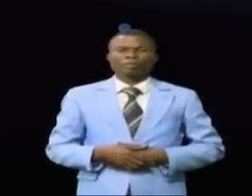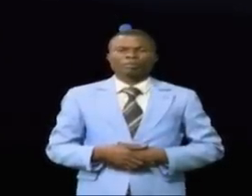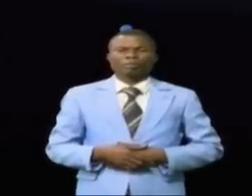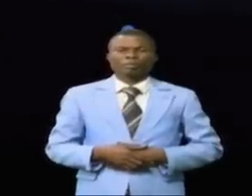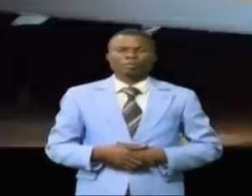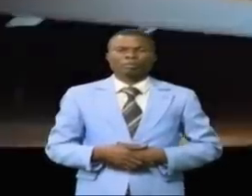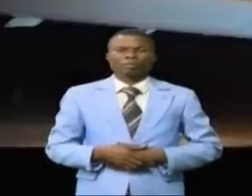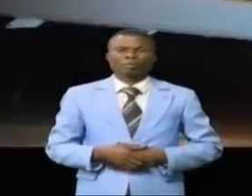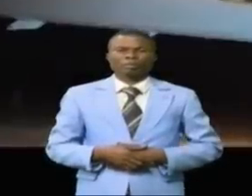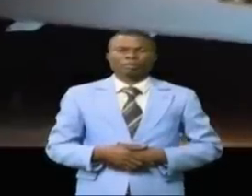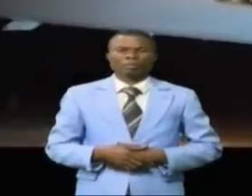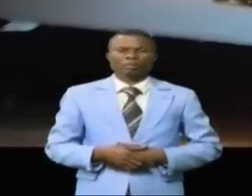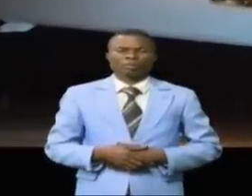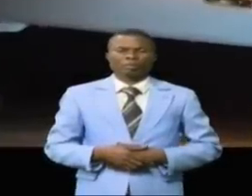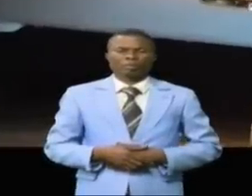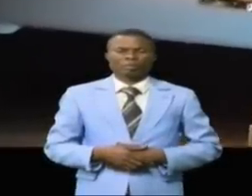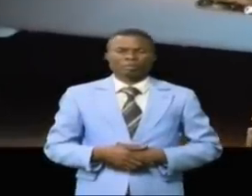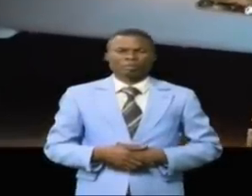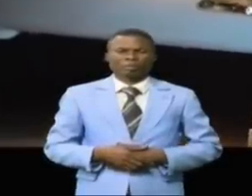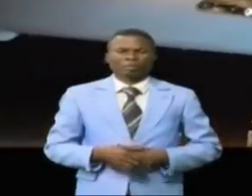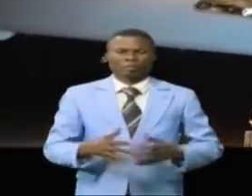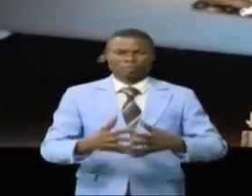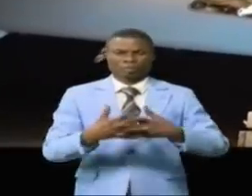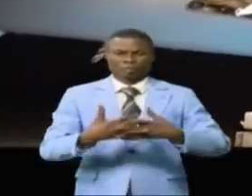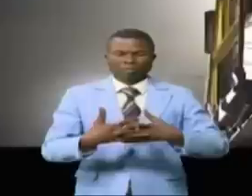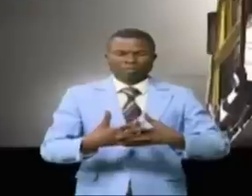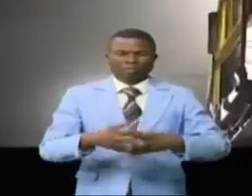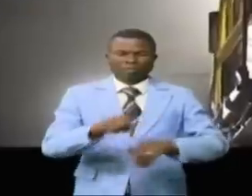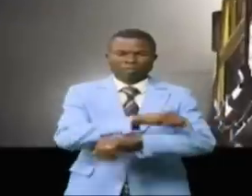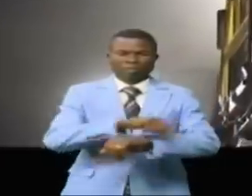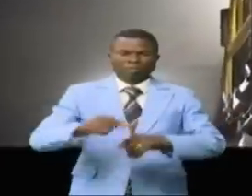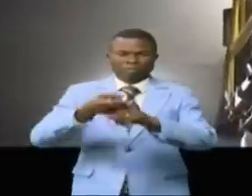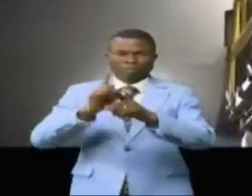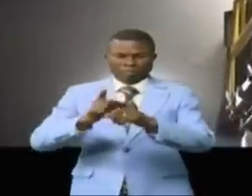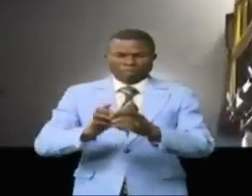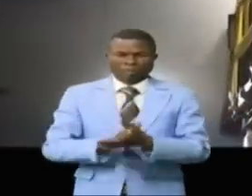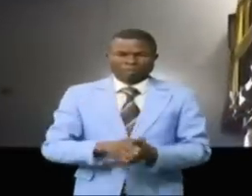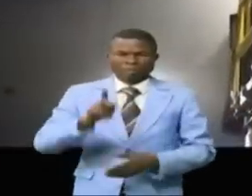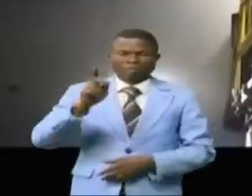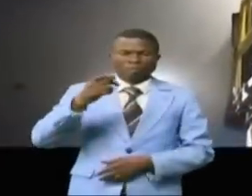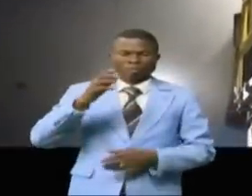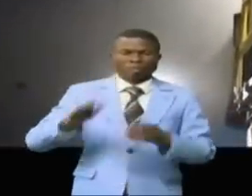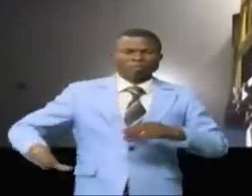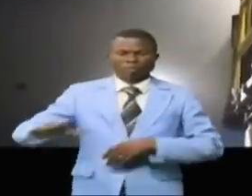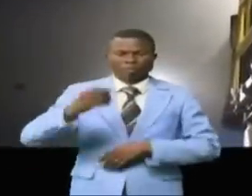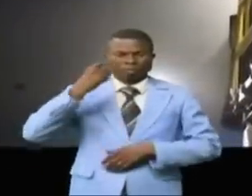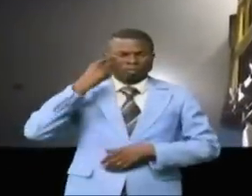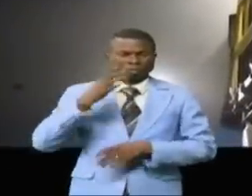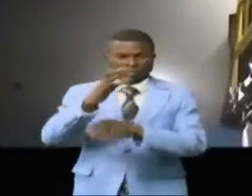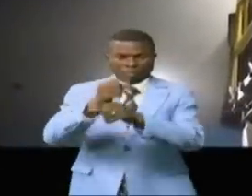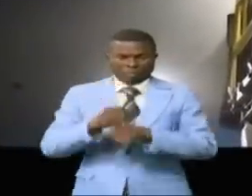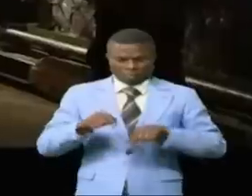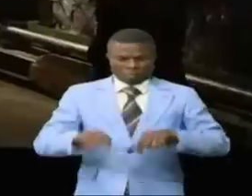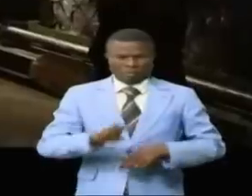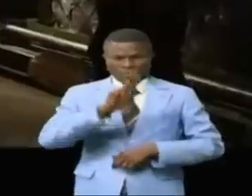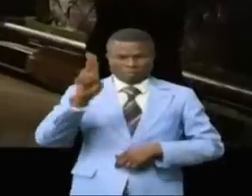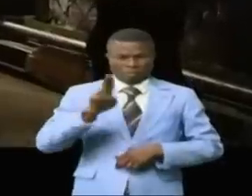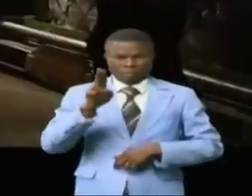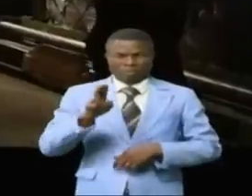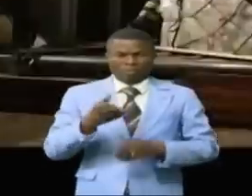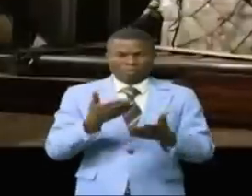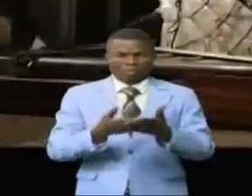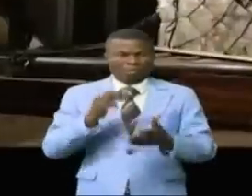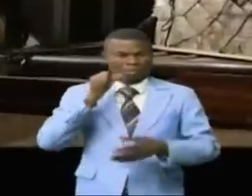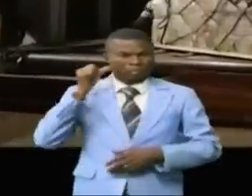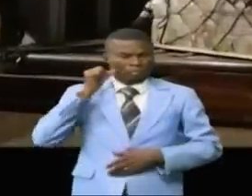Au total, 36 palettes de kits bureautiques provenant de Pékin en Chine ont été réceptionnées ce jeudi 28 septembre 2023